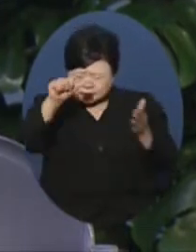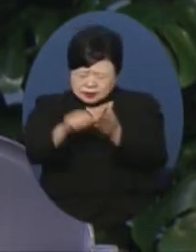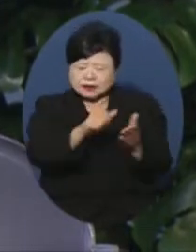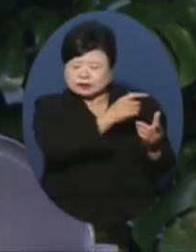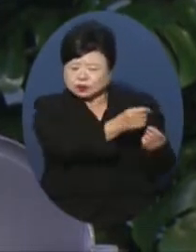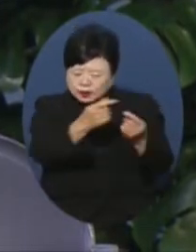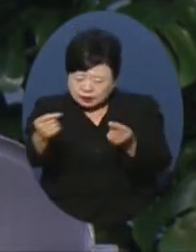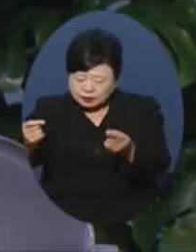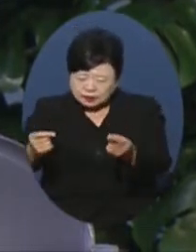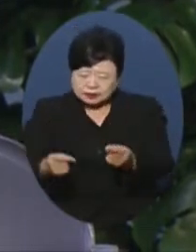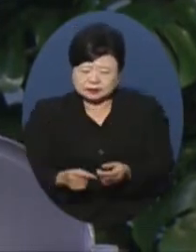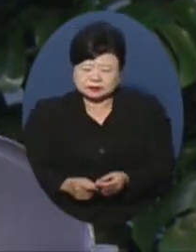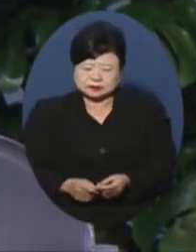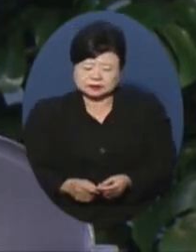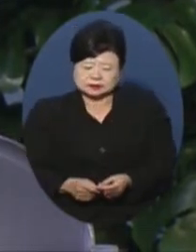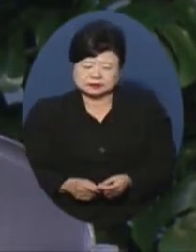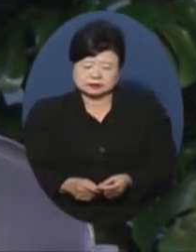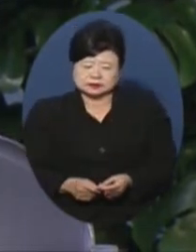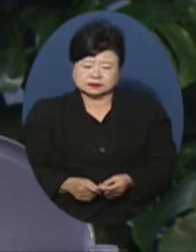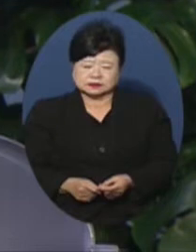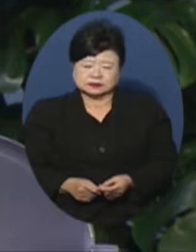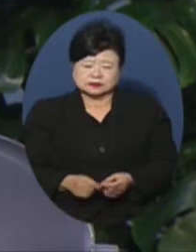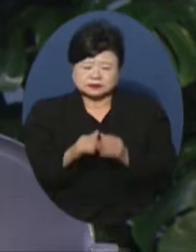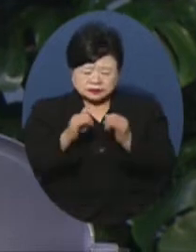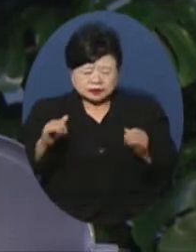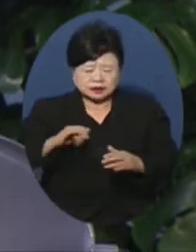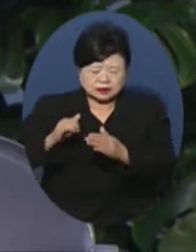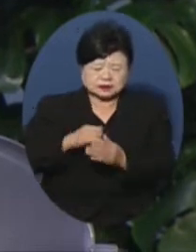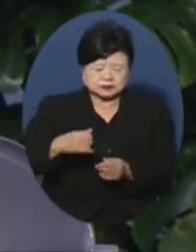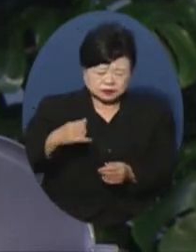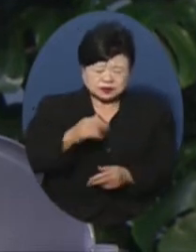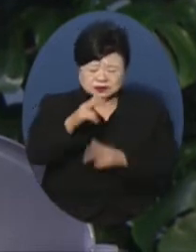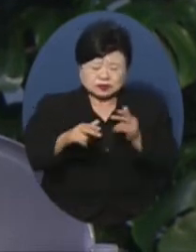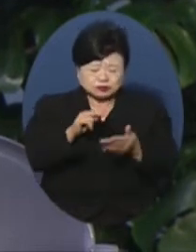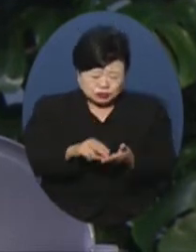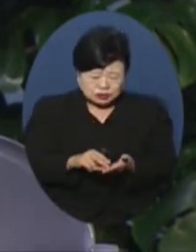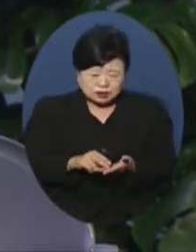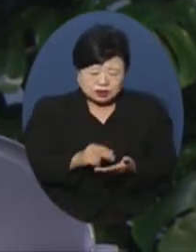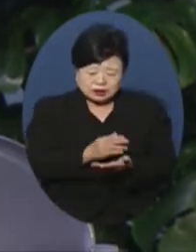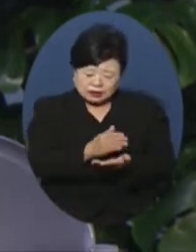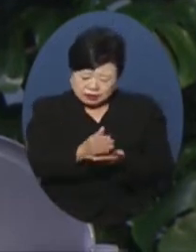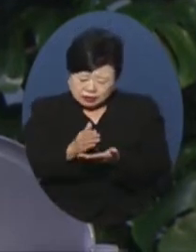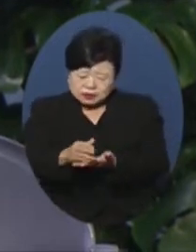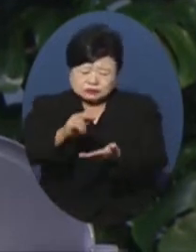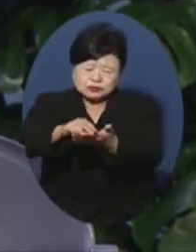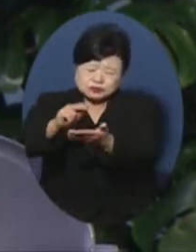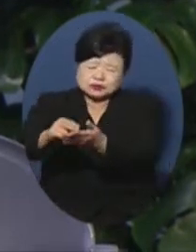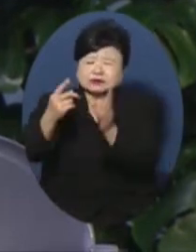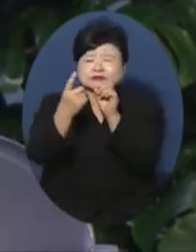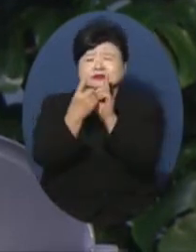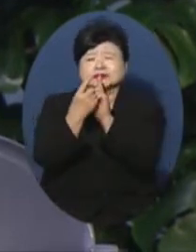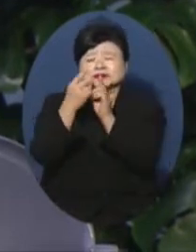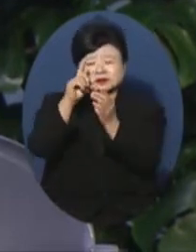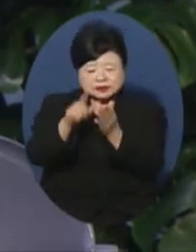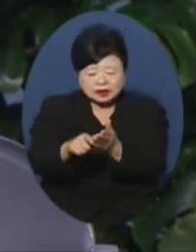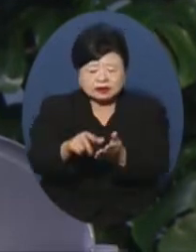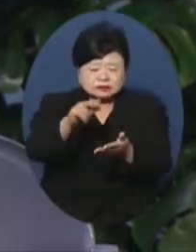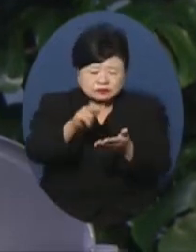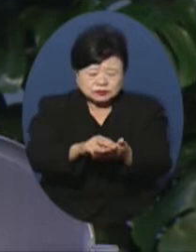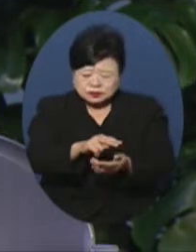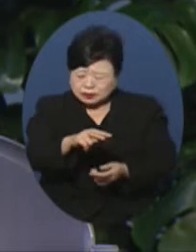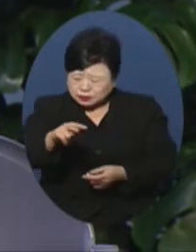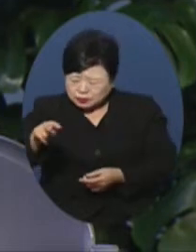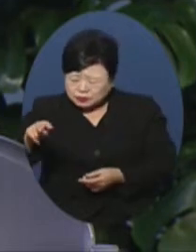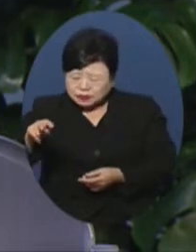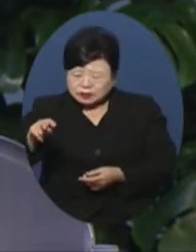인생도 마찬가지입니다. 가정 문제, 사업 문제, 자녀 문제 등 여러 가지 문제를 만났을 때